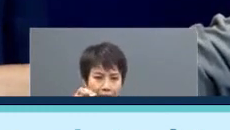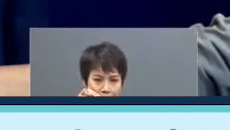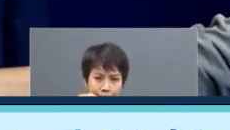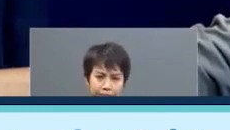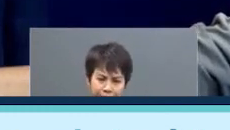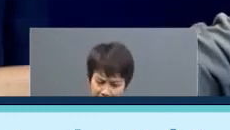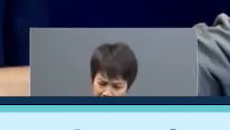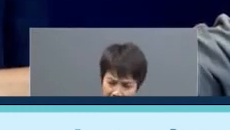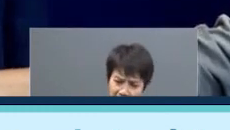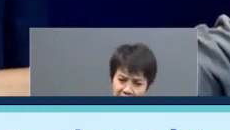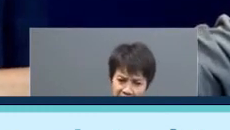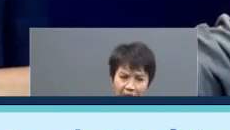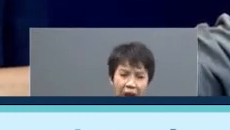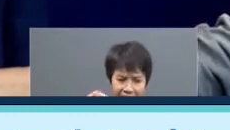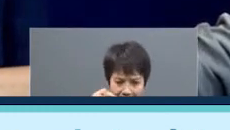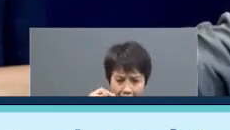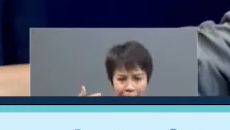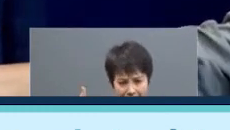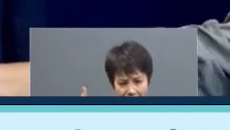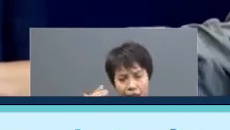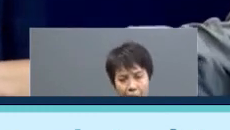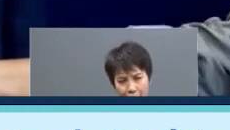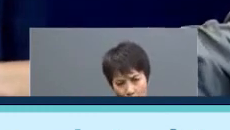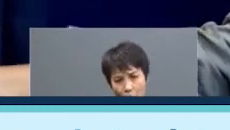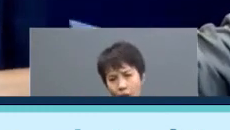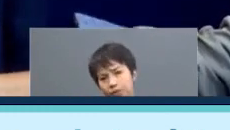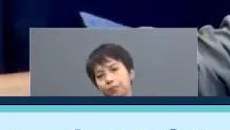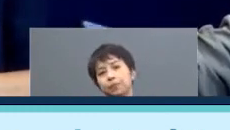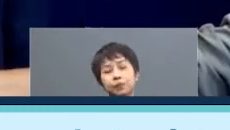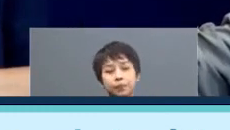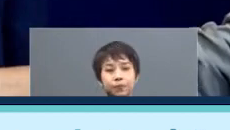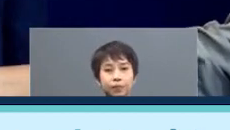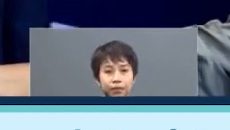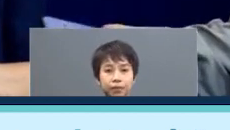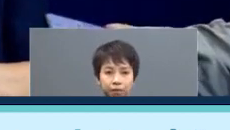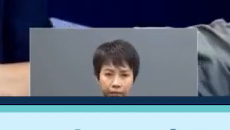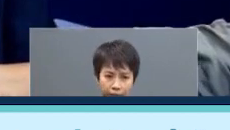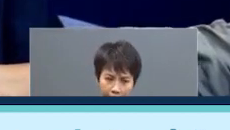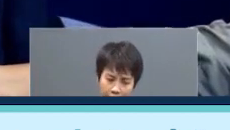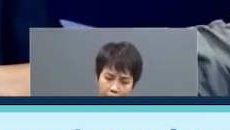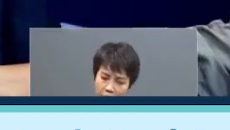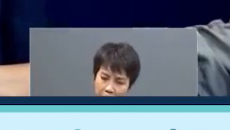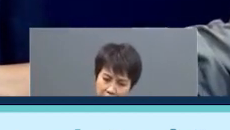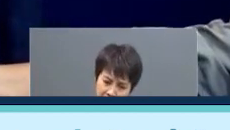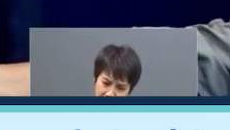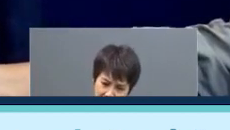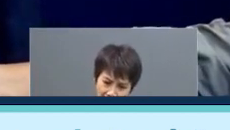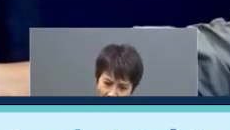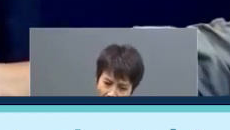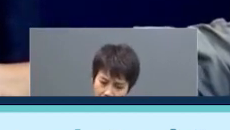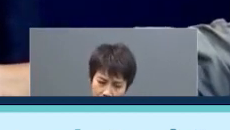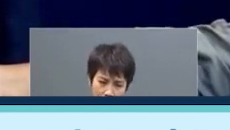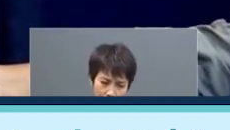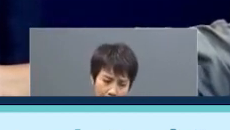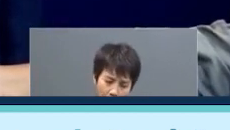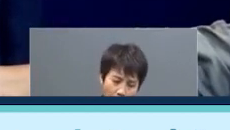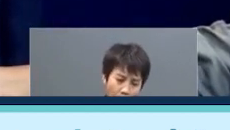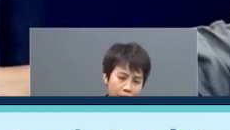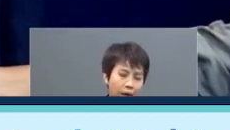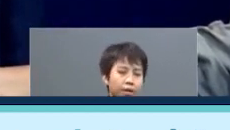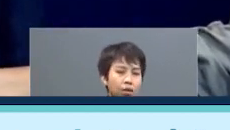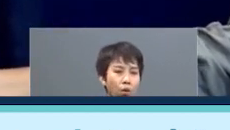การพัฒนาสร้างพื้นฐานด้านน้ำเพื่อให้บรรลุเป้าหมายของสหประชาชาติภายในปี